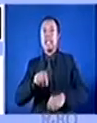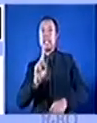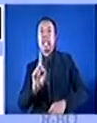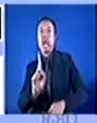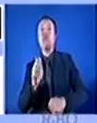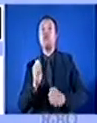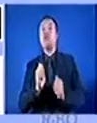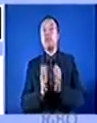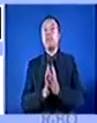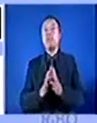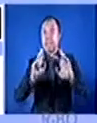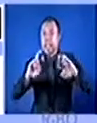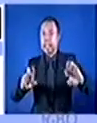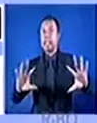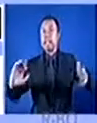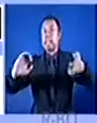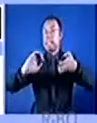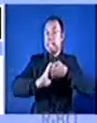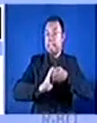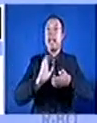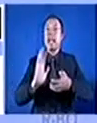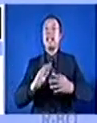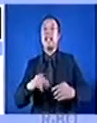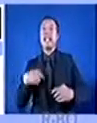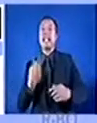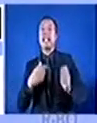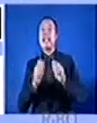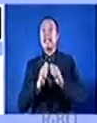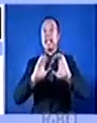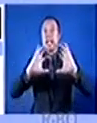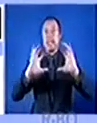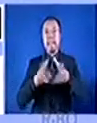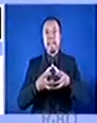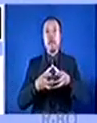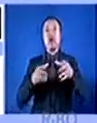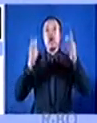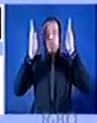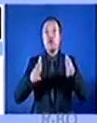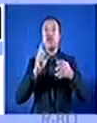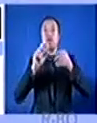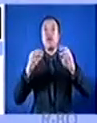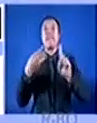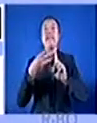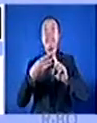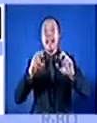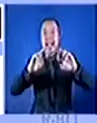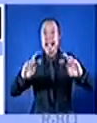satu koordinasi dan akan kami bentuk Badan Riset